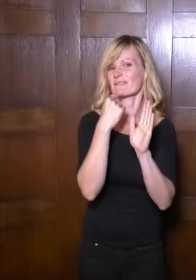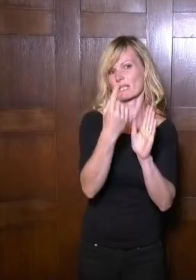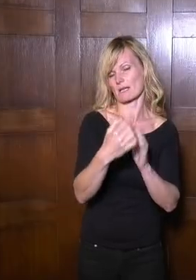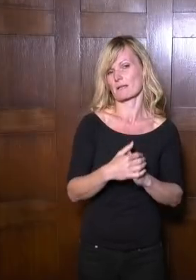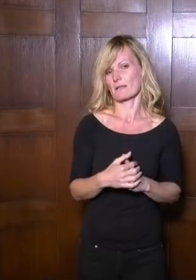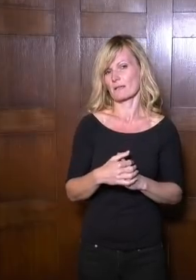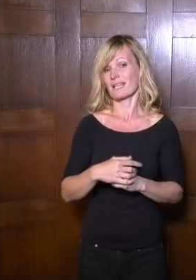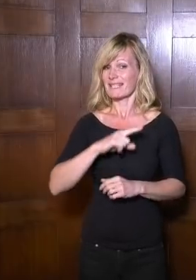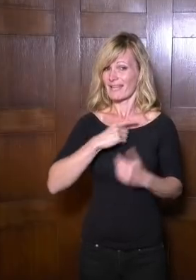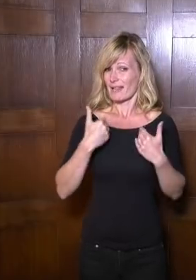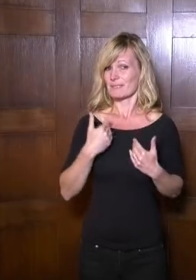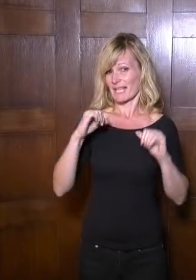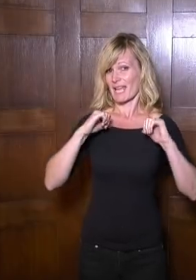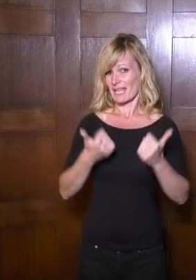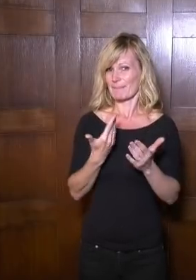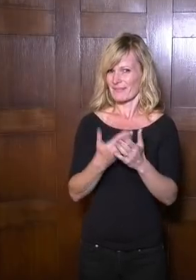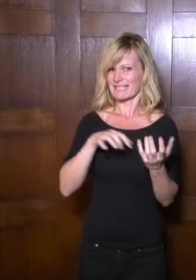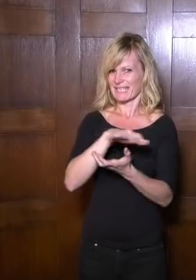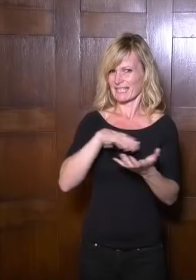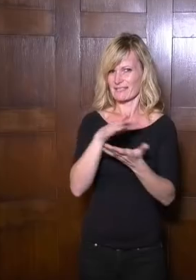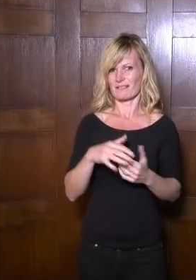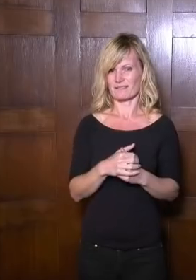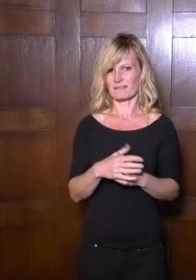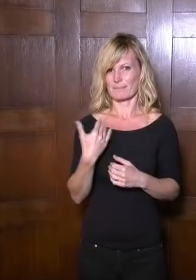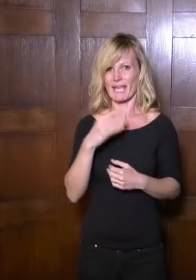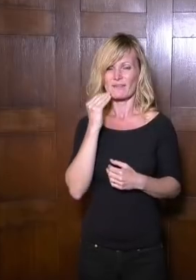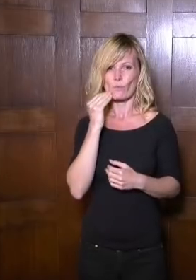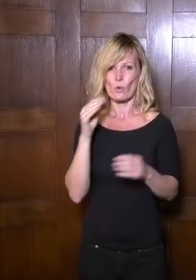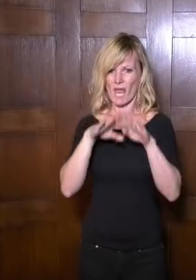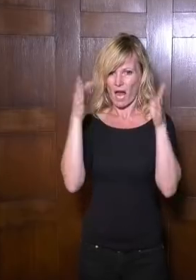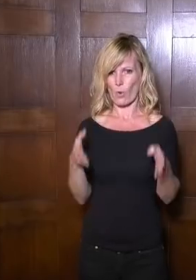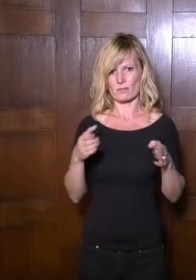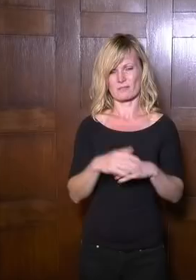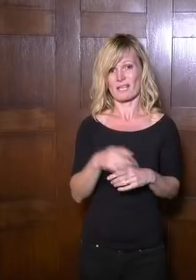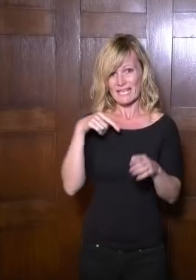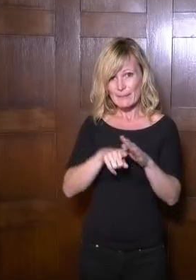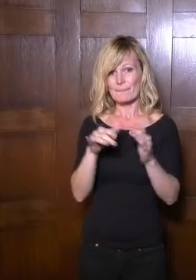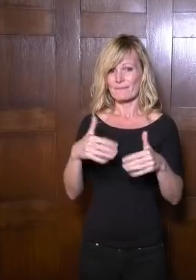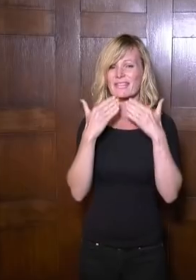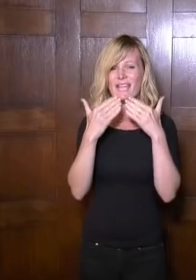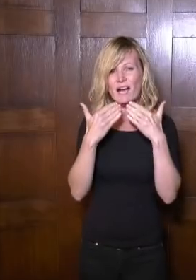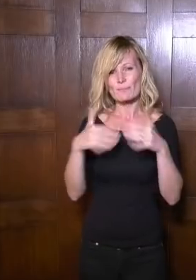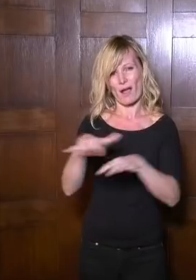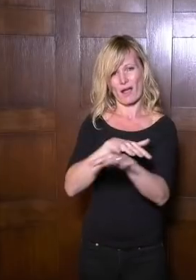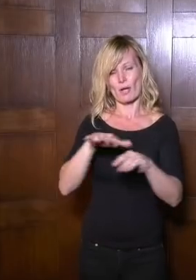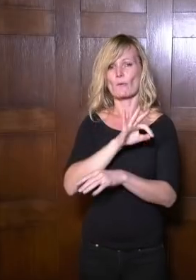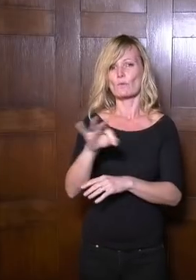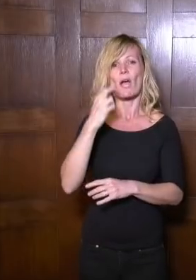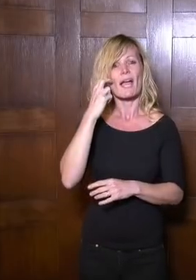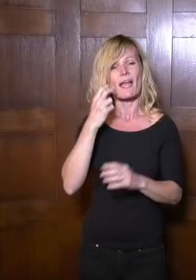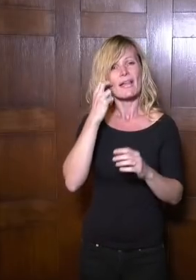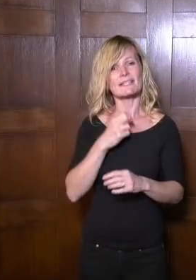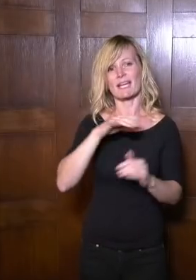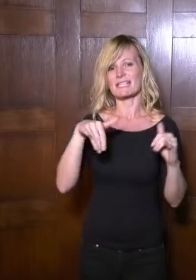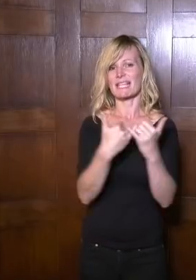in dieser Krise erlebt habe, auch sozusagen in dem Haus, in dem ich wohne, dass es auch eine große Dankbarkeit dort gegeben hat. Ich habe dort für ein älteres Ehepaar eingekauft, da